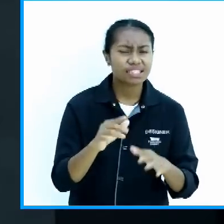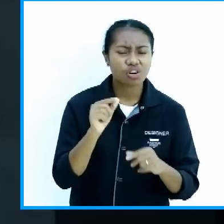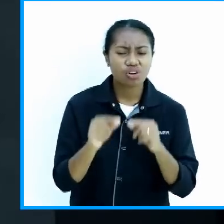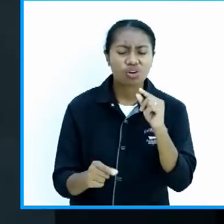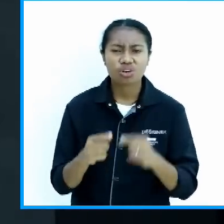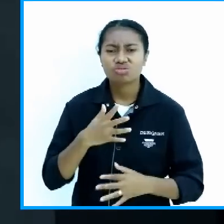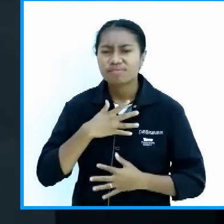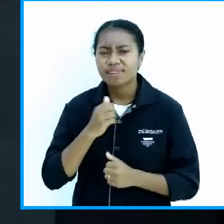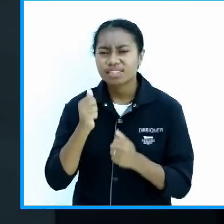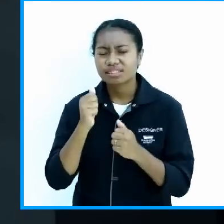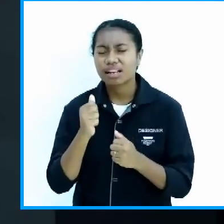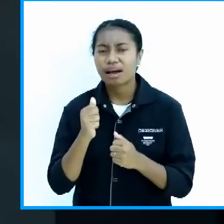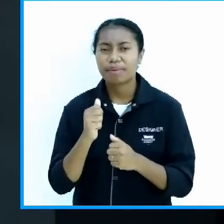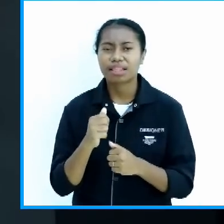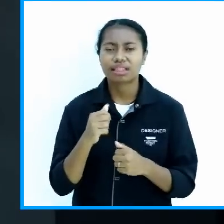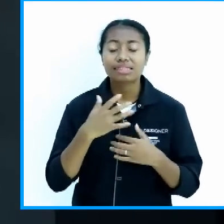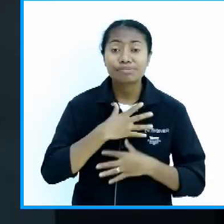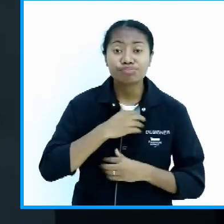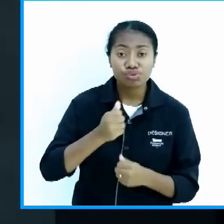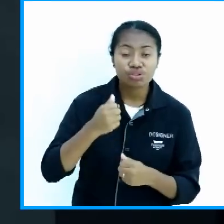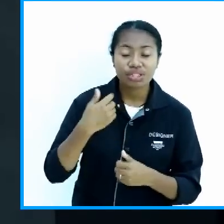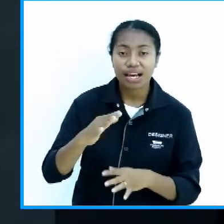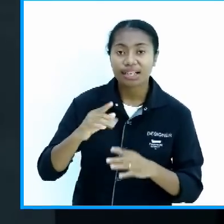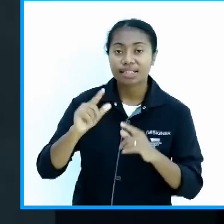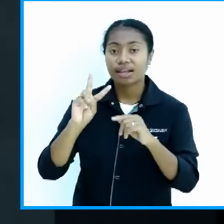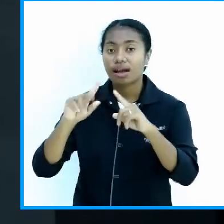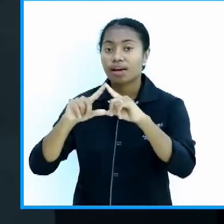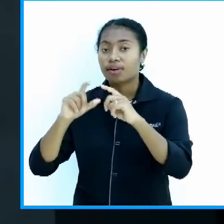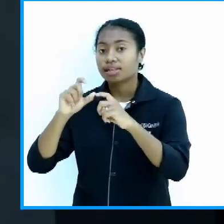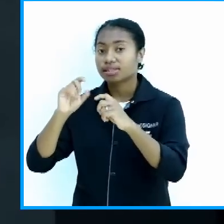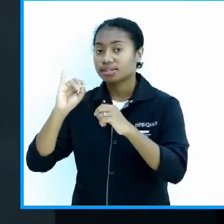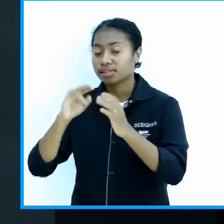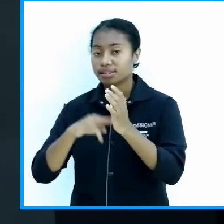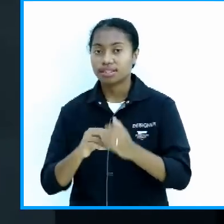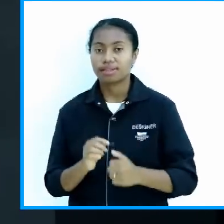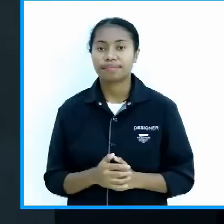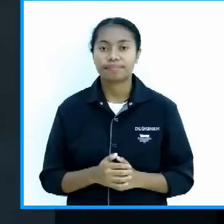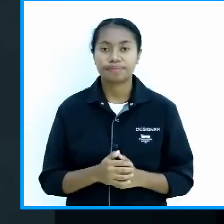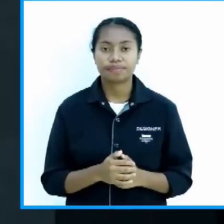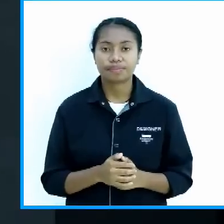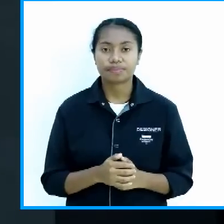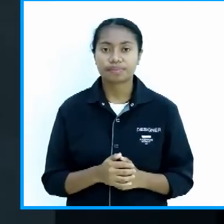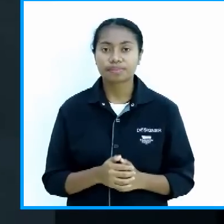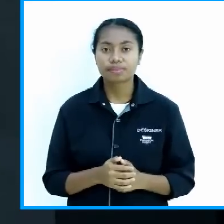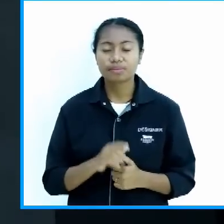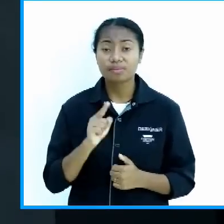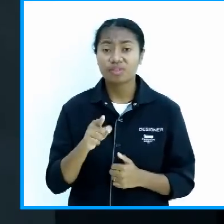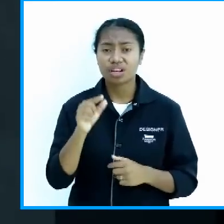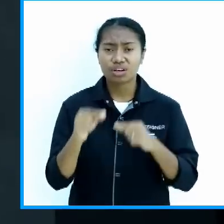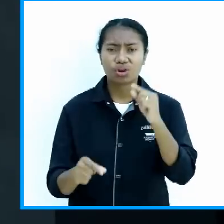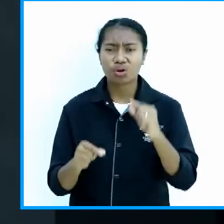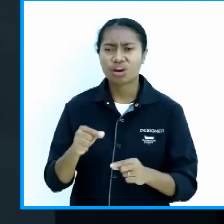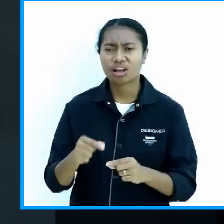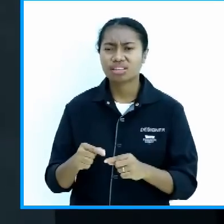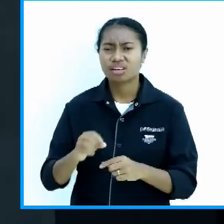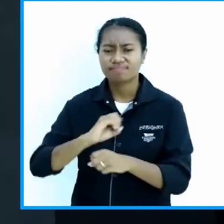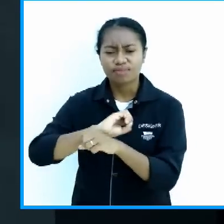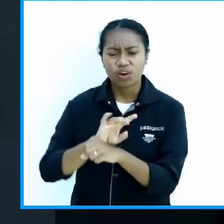Jerman. Dilakukan penyelidikan, ternyata meninggalnya karena memang dia punya penyakit lain yang tidak berkaitan